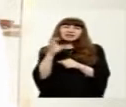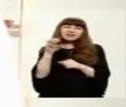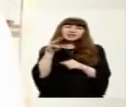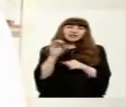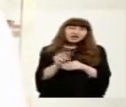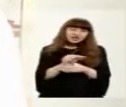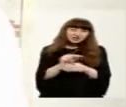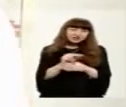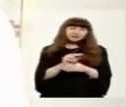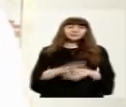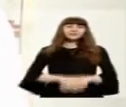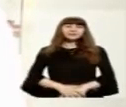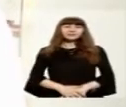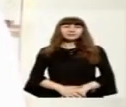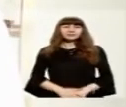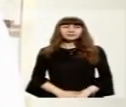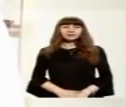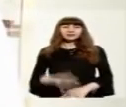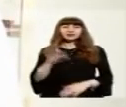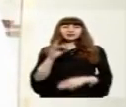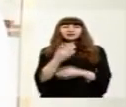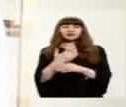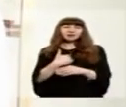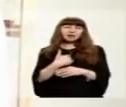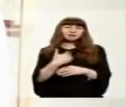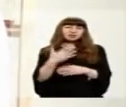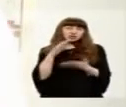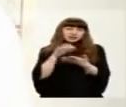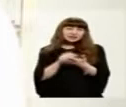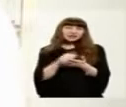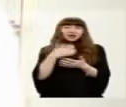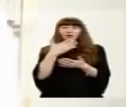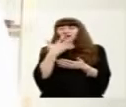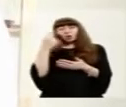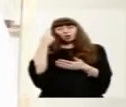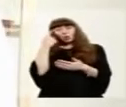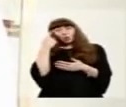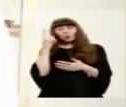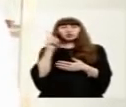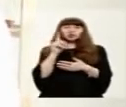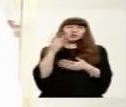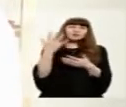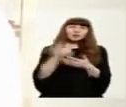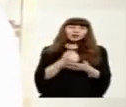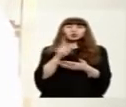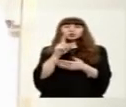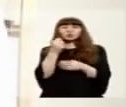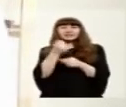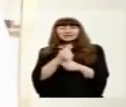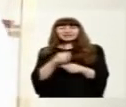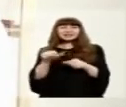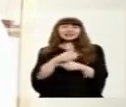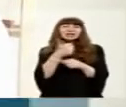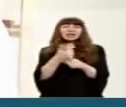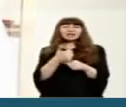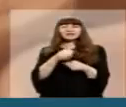стресса. Наверное, один из видов релакса. Я даже на занятиях говорю, не думайте о том, что у вас получится, какое изделие.